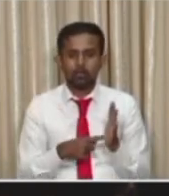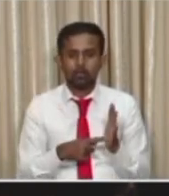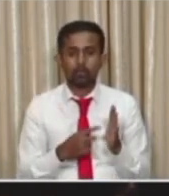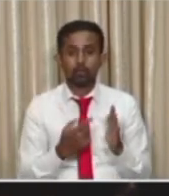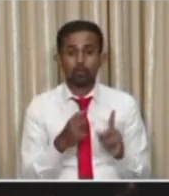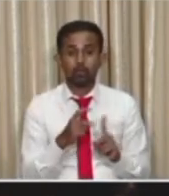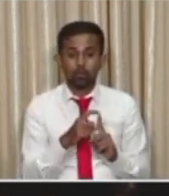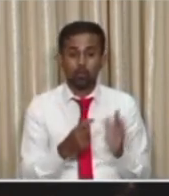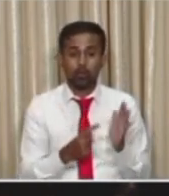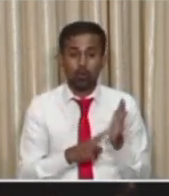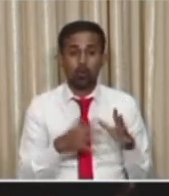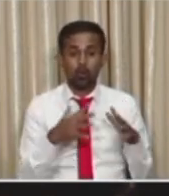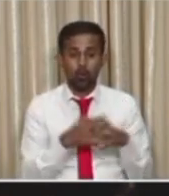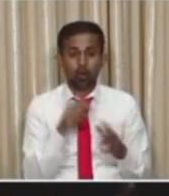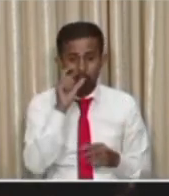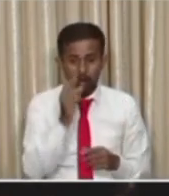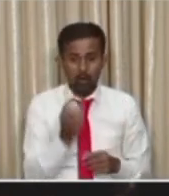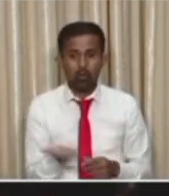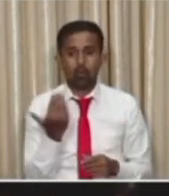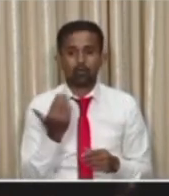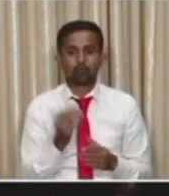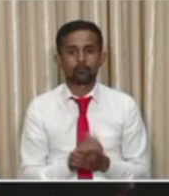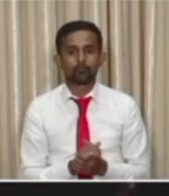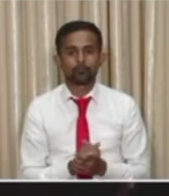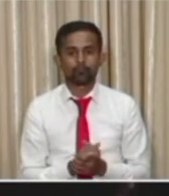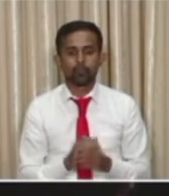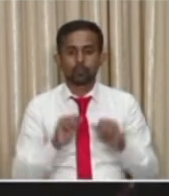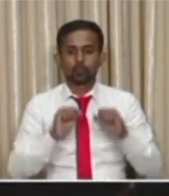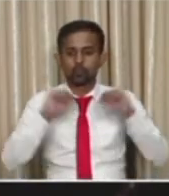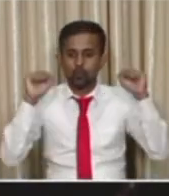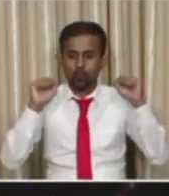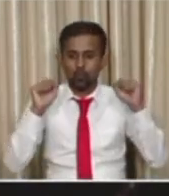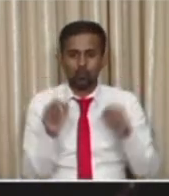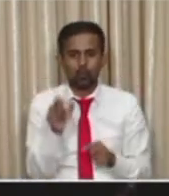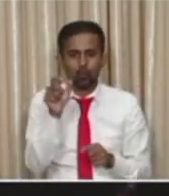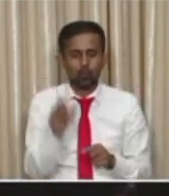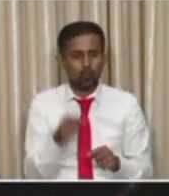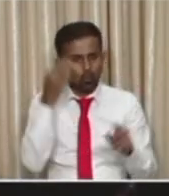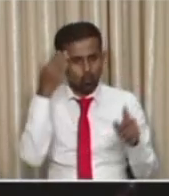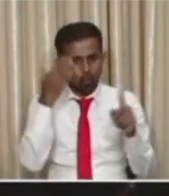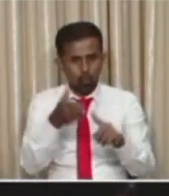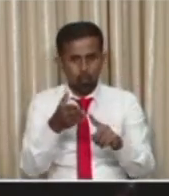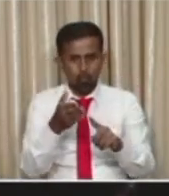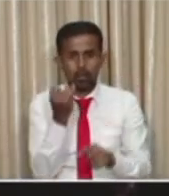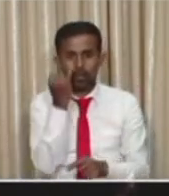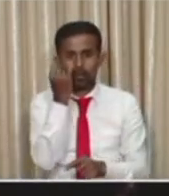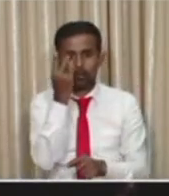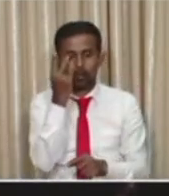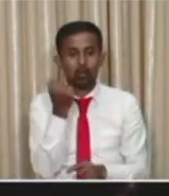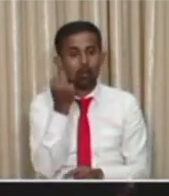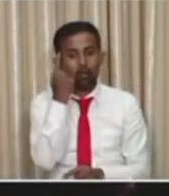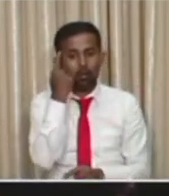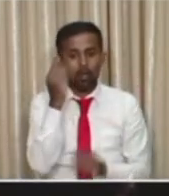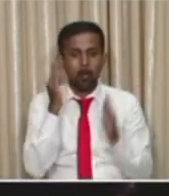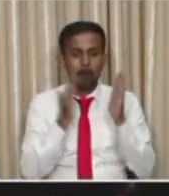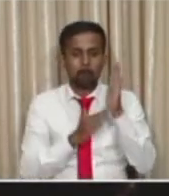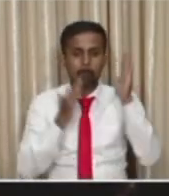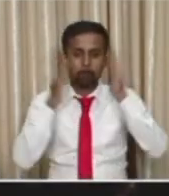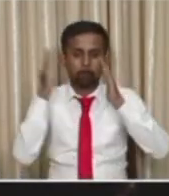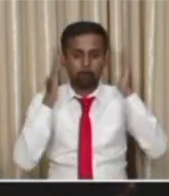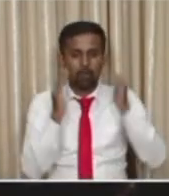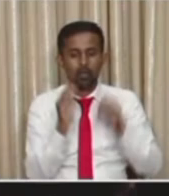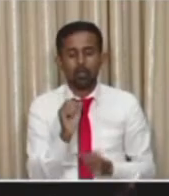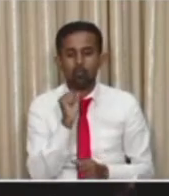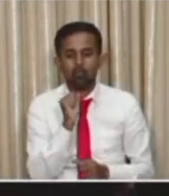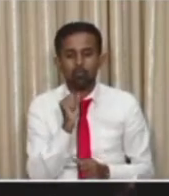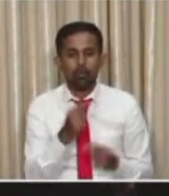இந்த யூனியன்கள் போராட்டக்காரர்கள் தொடர்பாக சிங்கப்பூரினுடைய நிலைப்பாடு என்ன, மலேசியாவினுடைய நிலைப்பாடு என்ன, அல்லது வளர்ந்த நாடுகளினுடைய நிலைப்பாடு என்ன என்பது தொடர்பாக நாம்